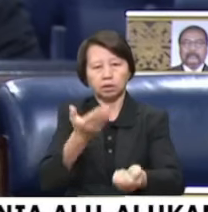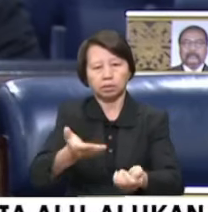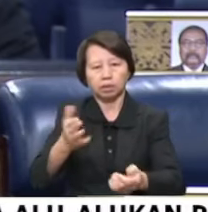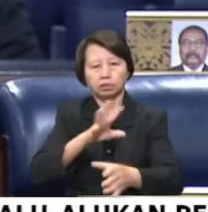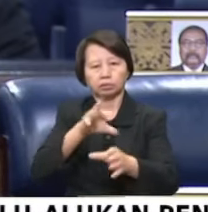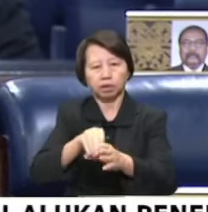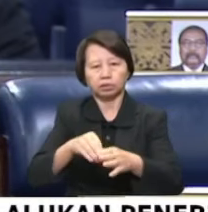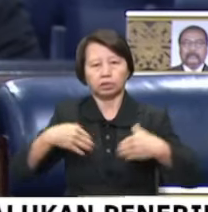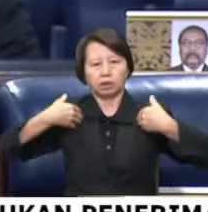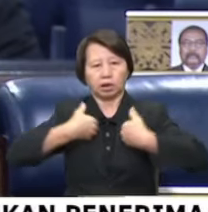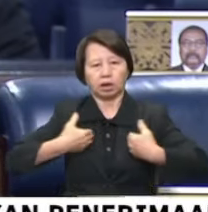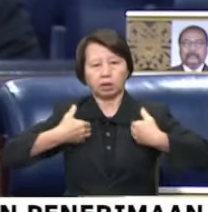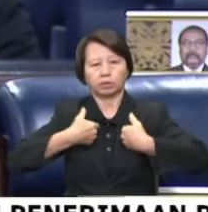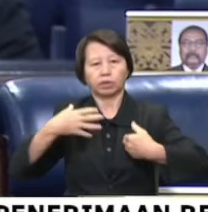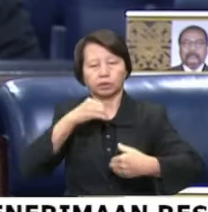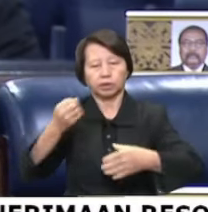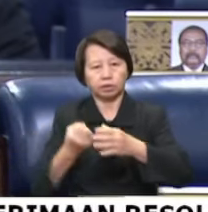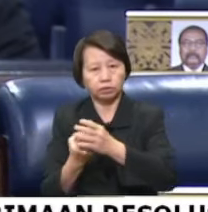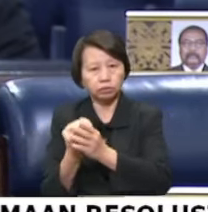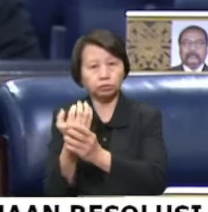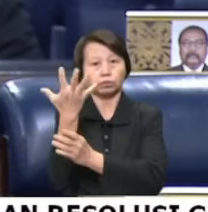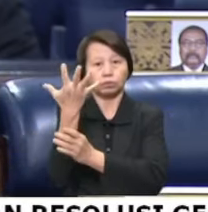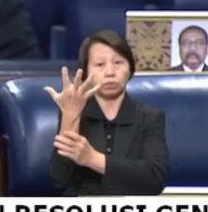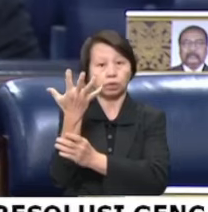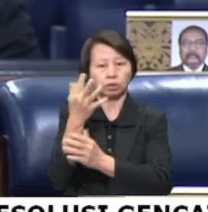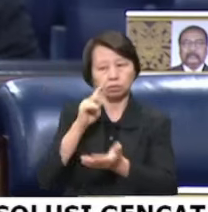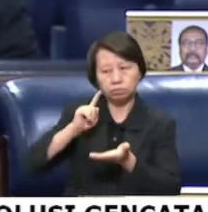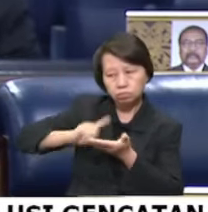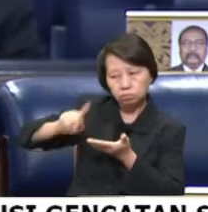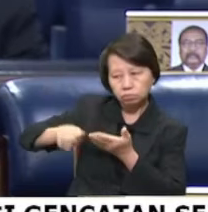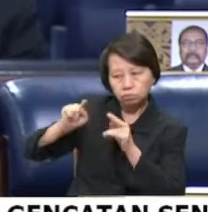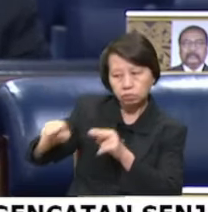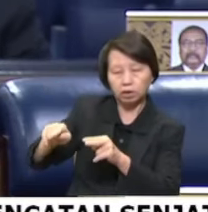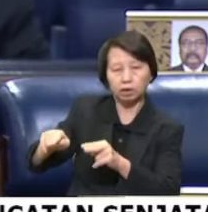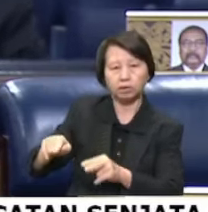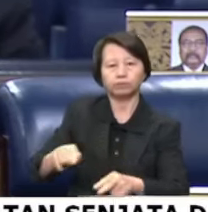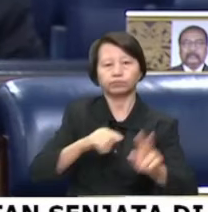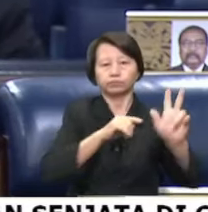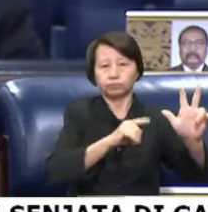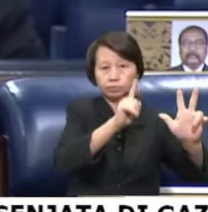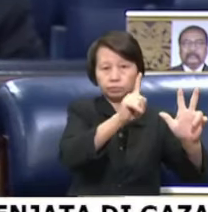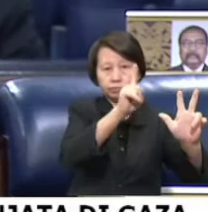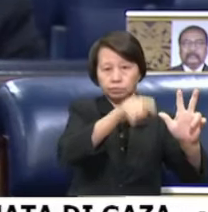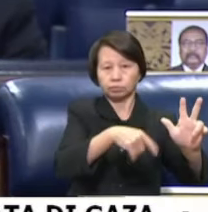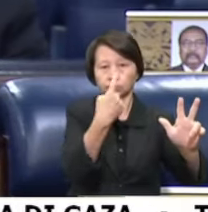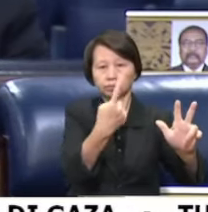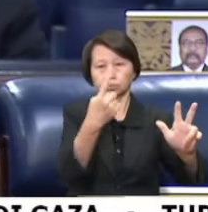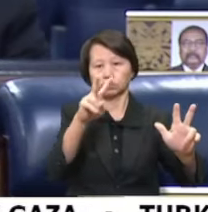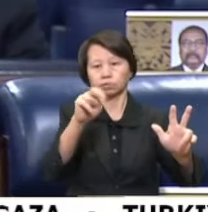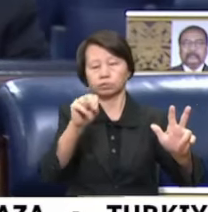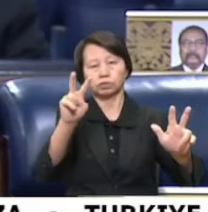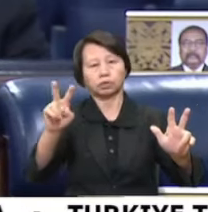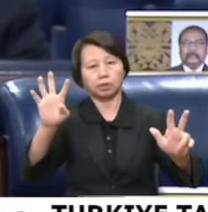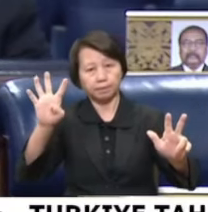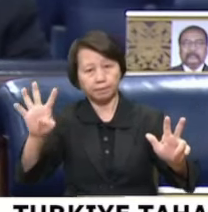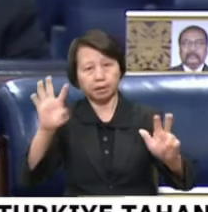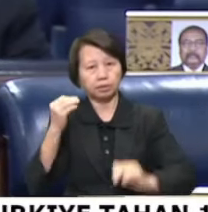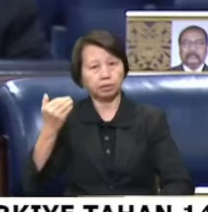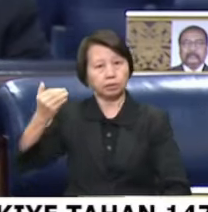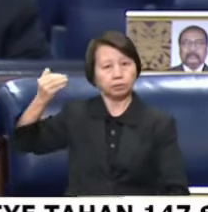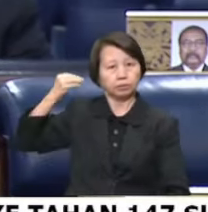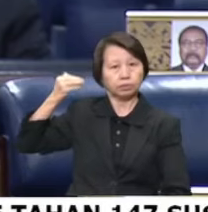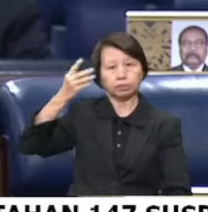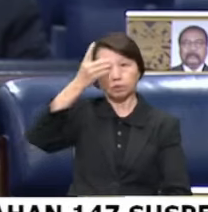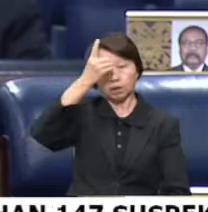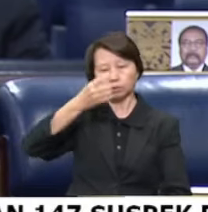haiwan serta tumbuhan. Untuk makluman yang berhormat, pada 31 Januari 2024 lalu, Datuk